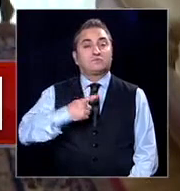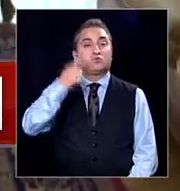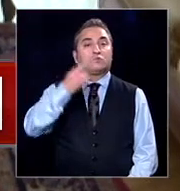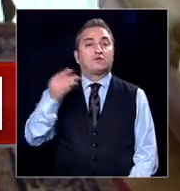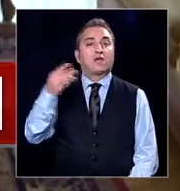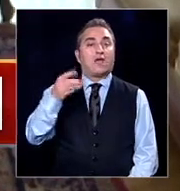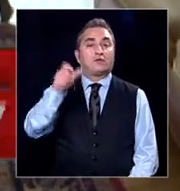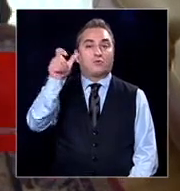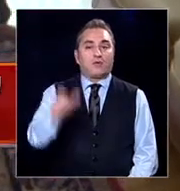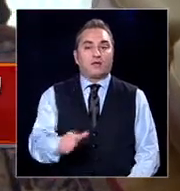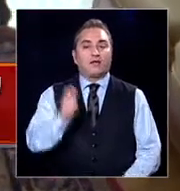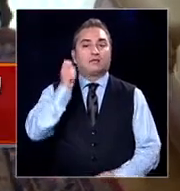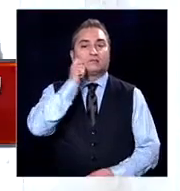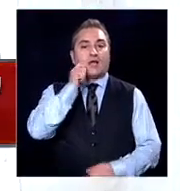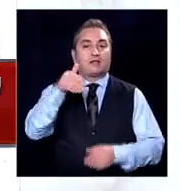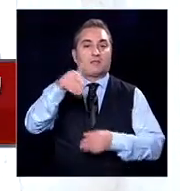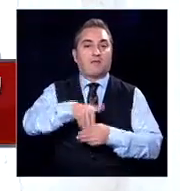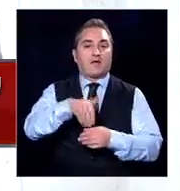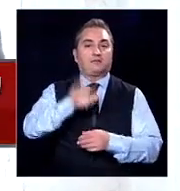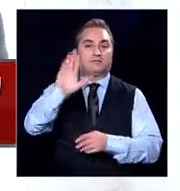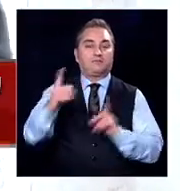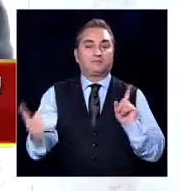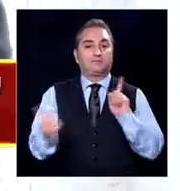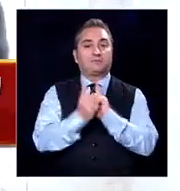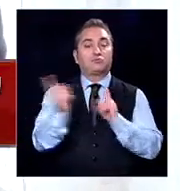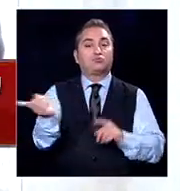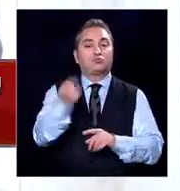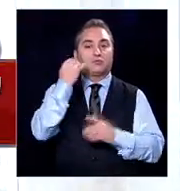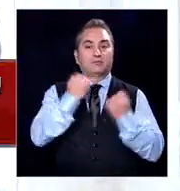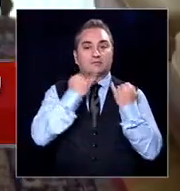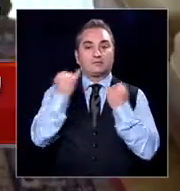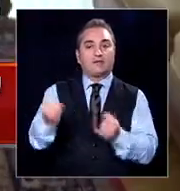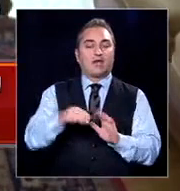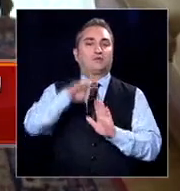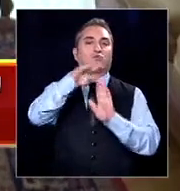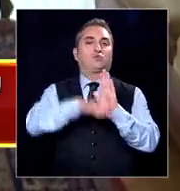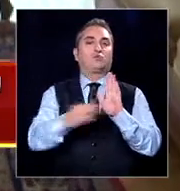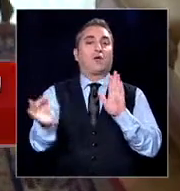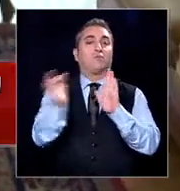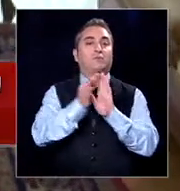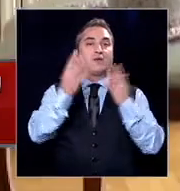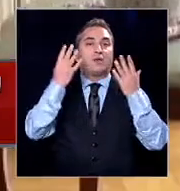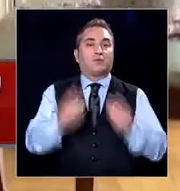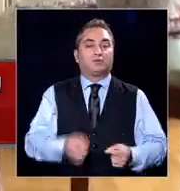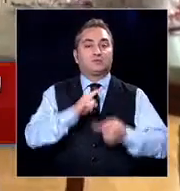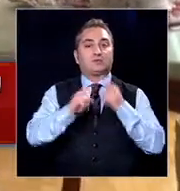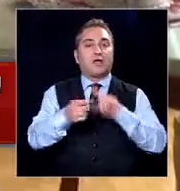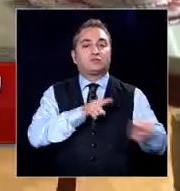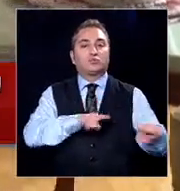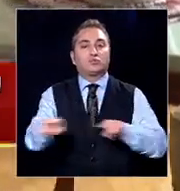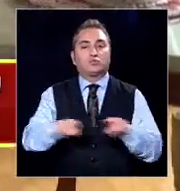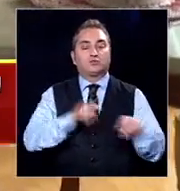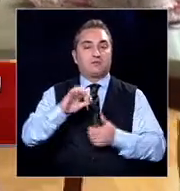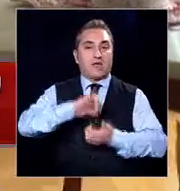Erdoğan'ın Saadet Partili Oğuzhan Asiltürk'ü sürpriz ziyareti gündemi belirledi. Siyaset kulisleri, ittifaklar yeniden